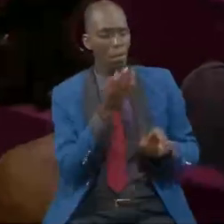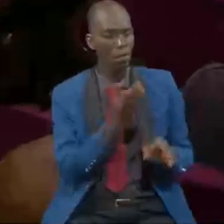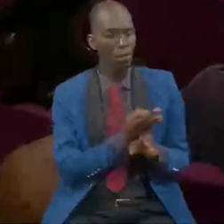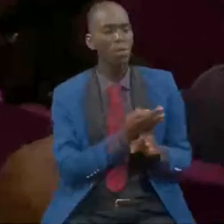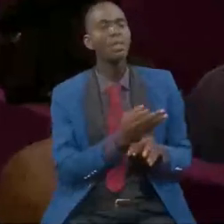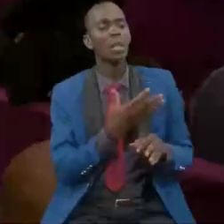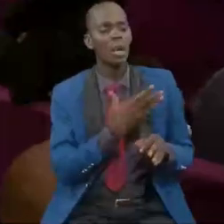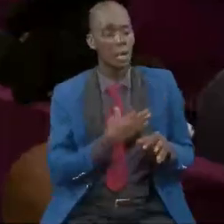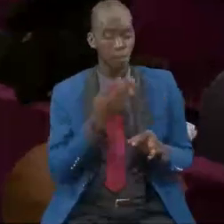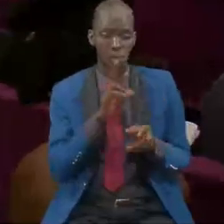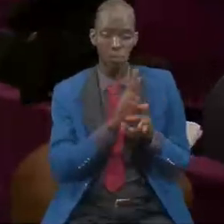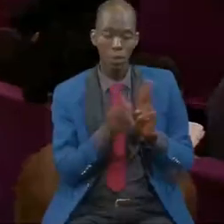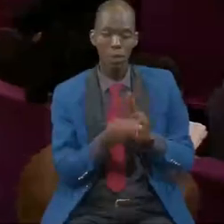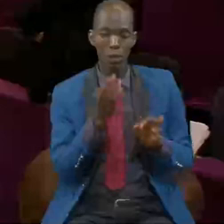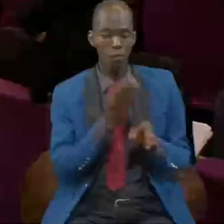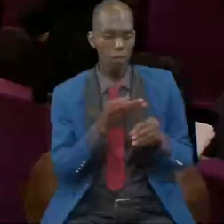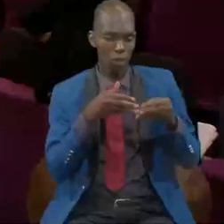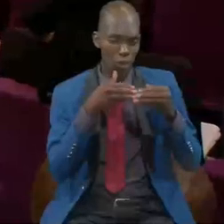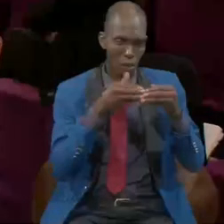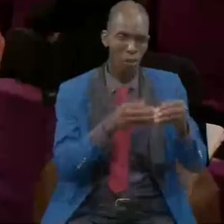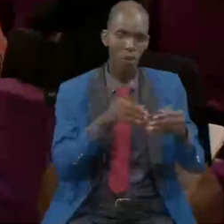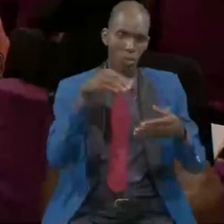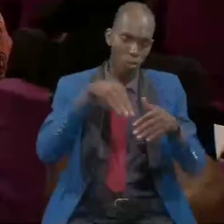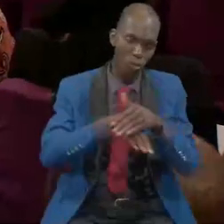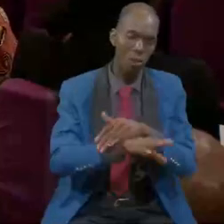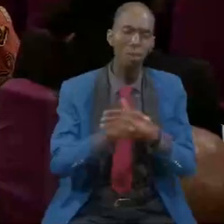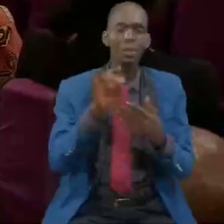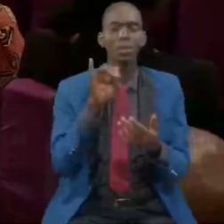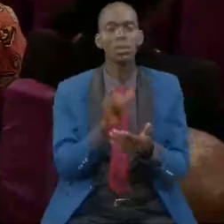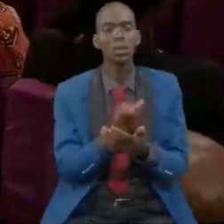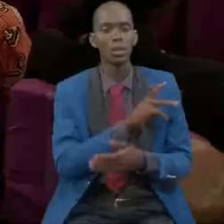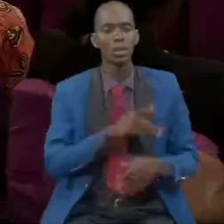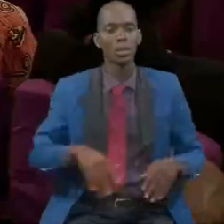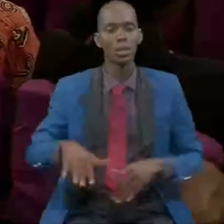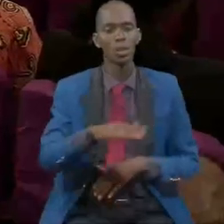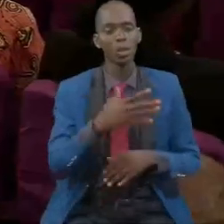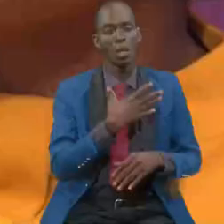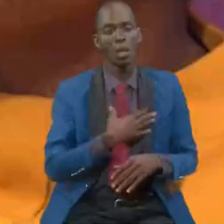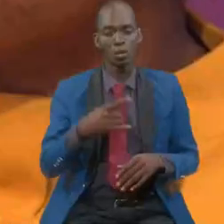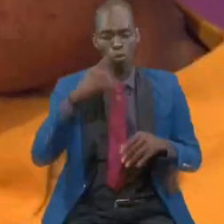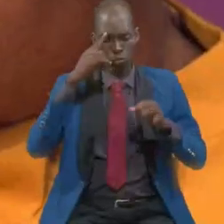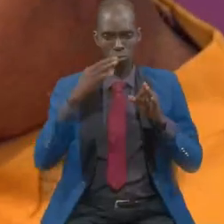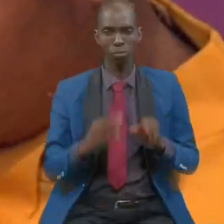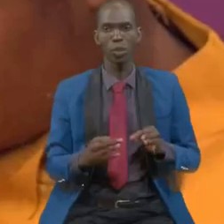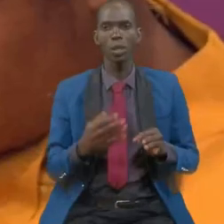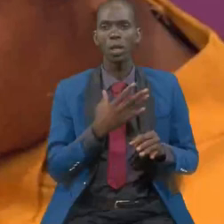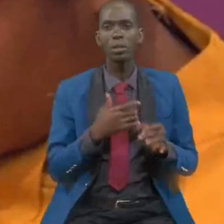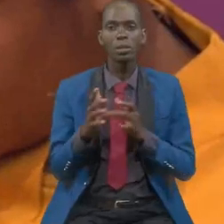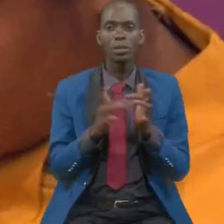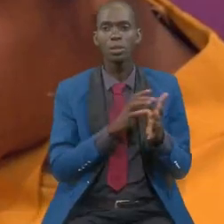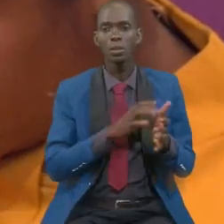qui conduisent au royaume. Et vous avez fait le pas et Jésus a